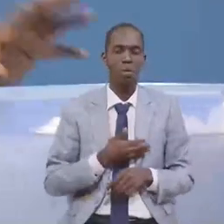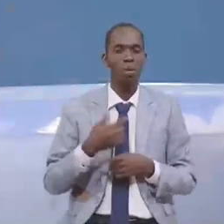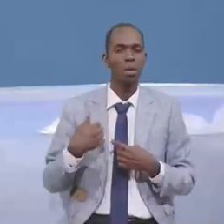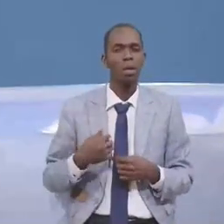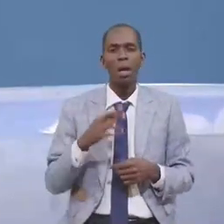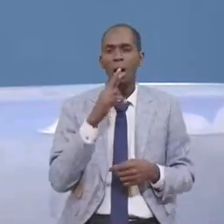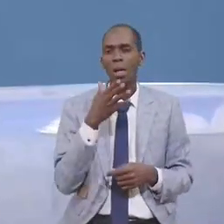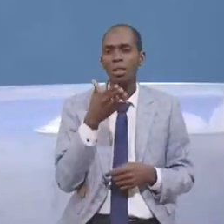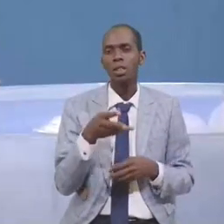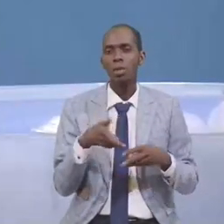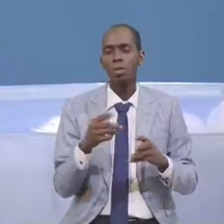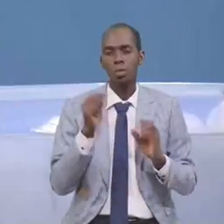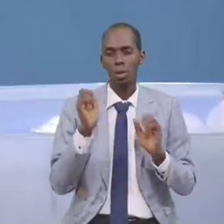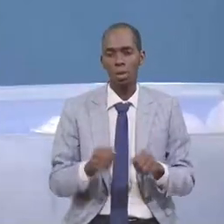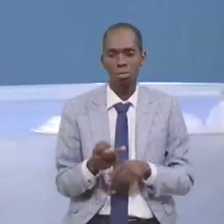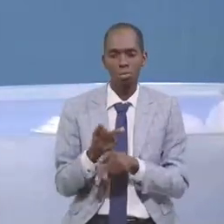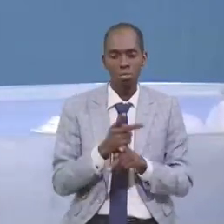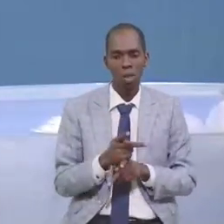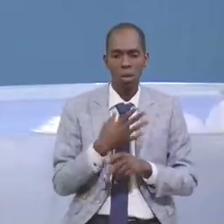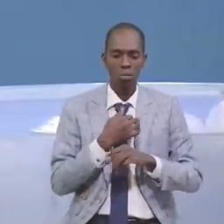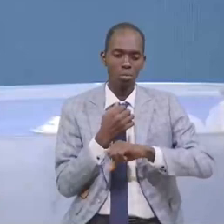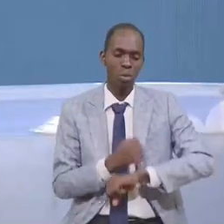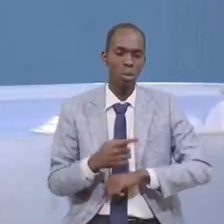Est-ce qu'il y a des moyens de protéger le cœur?